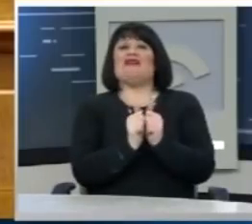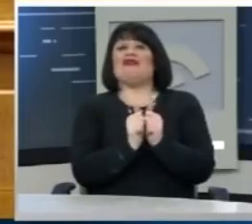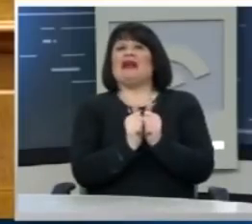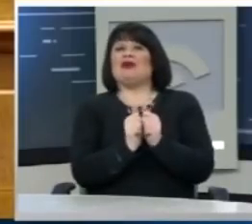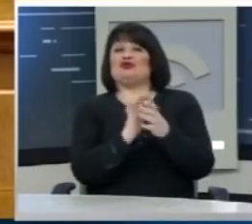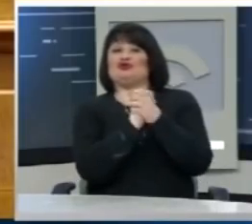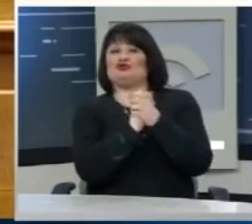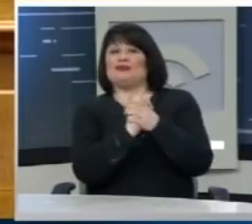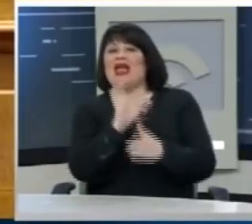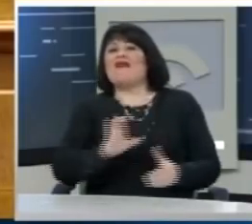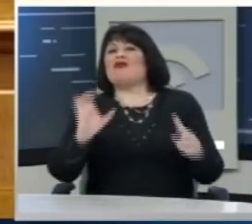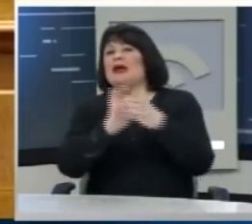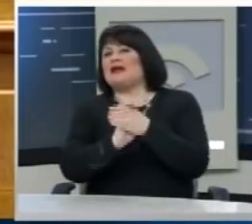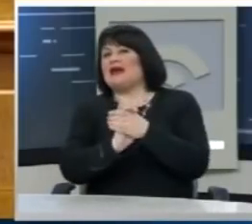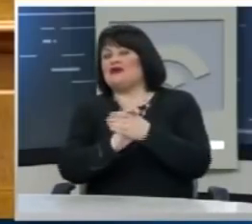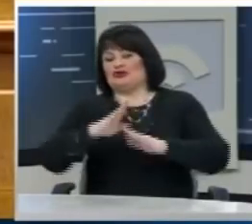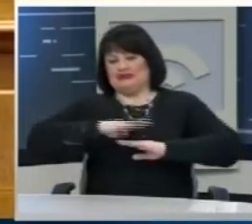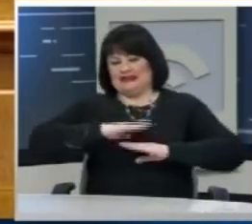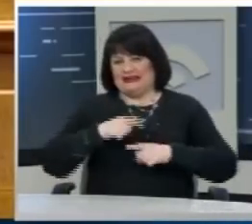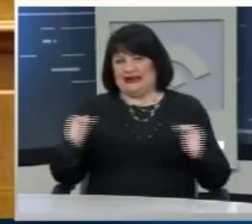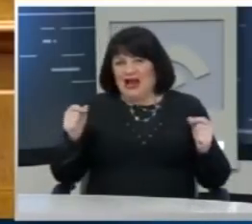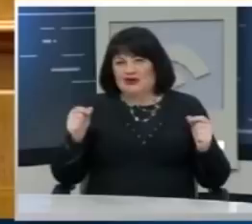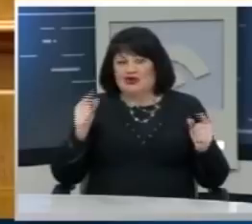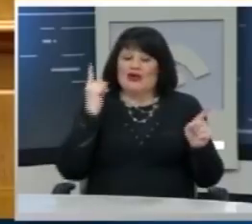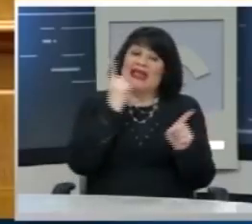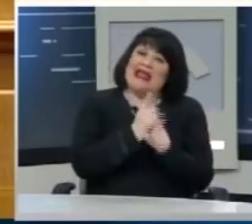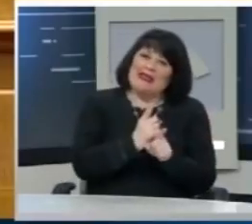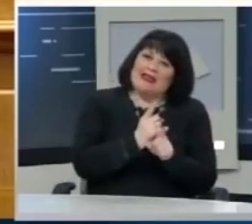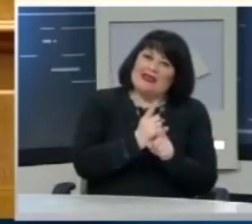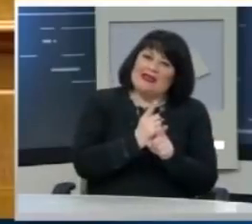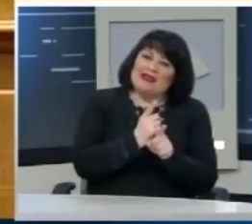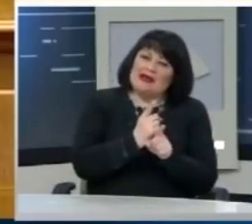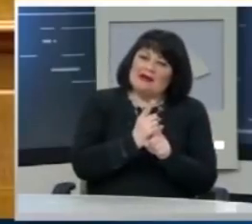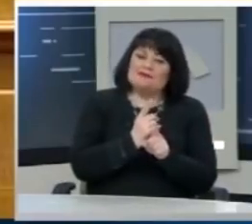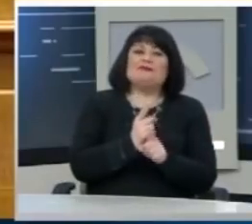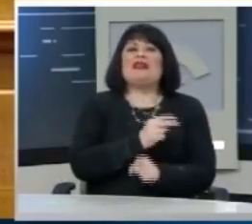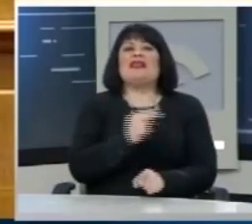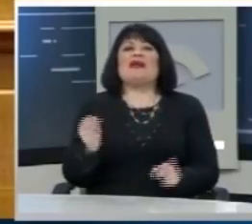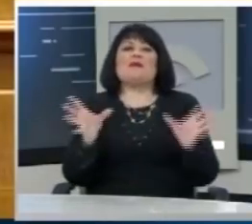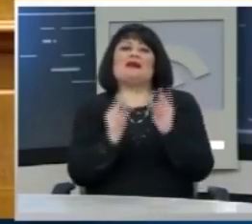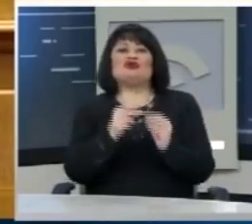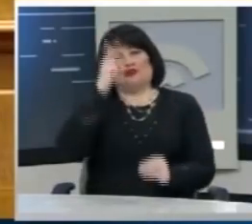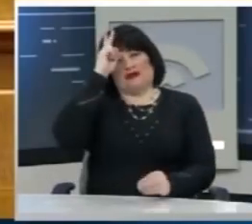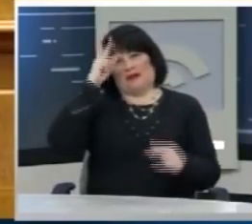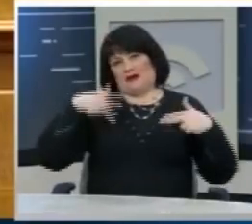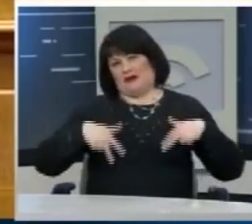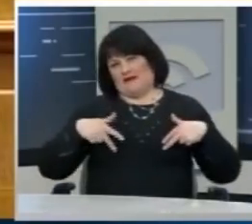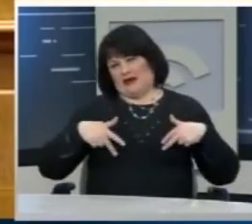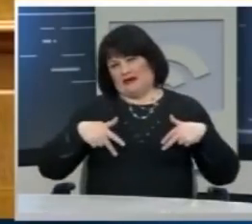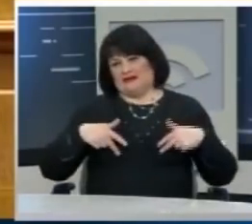και συμμάχους τους στην Ευρωπαϊκή Ένωση και το ΝΑΤΟ, ειδικά μάλιστα όταν πρόκειται για τη γερμανική